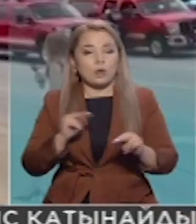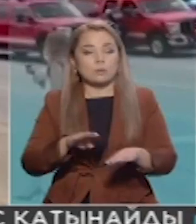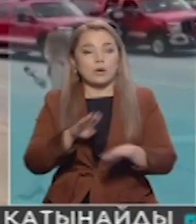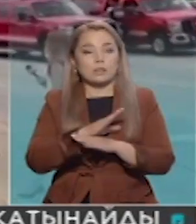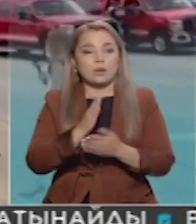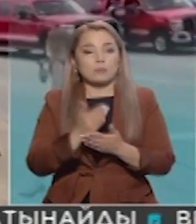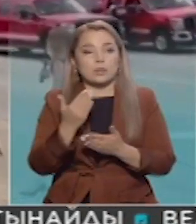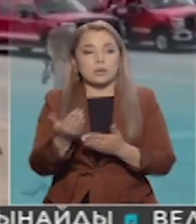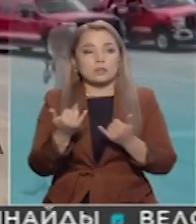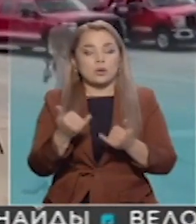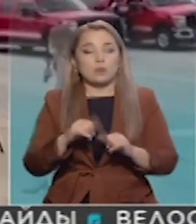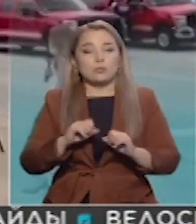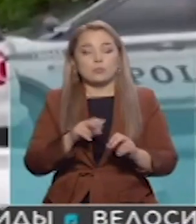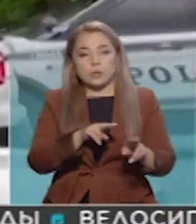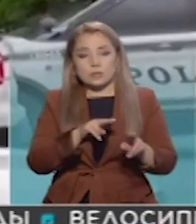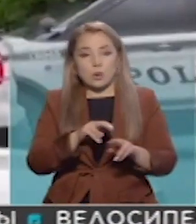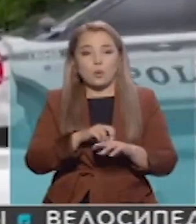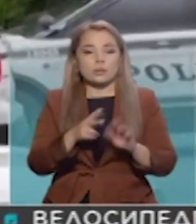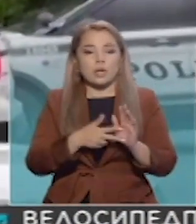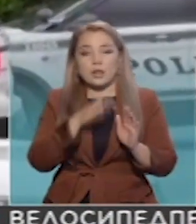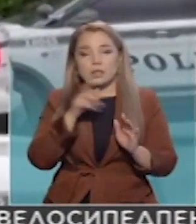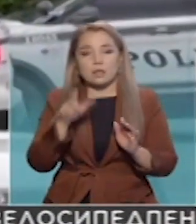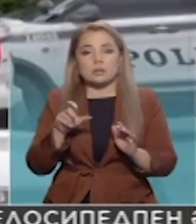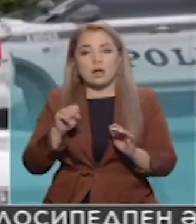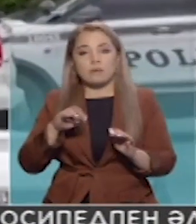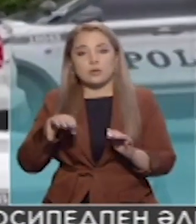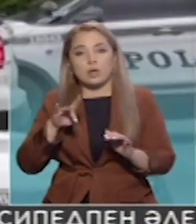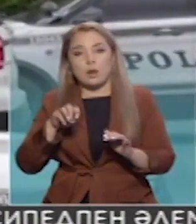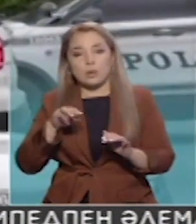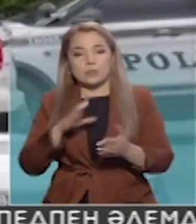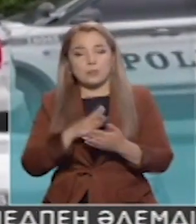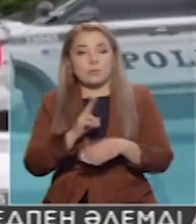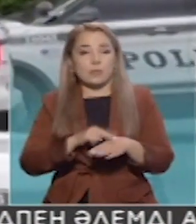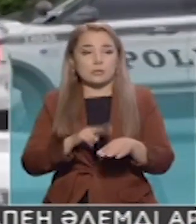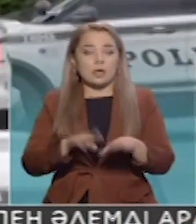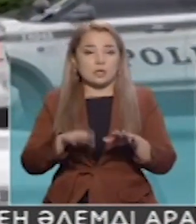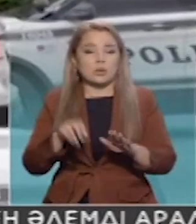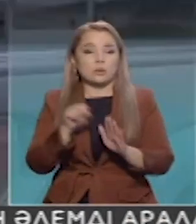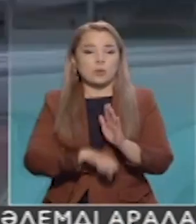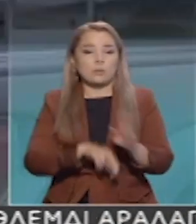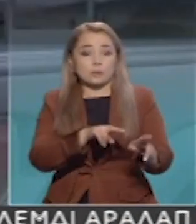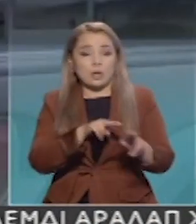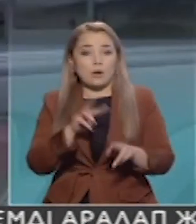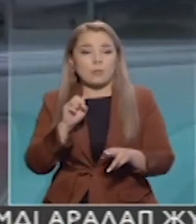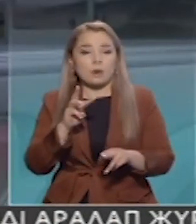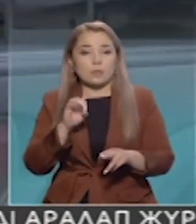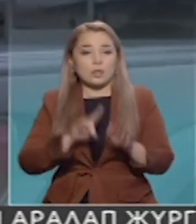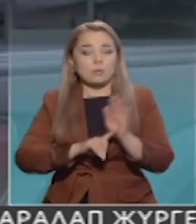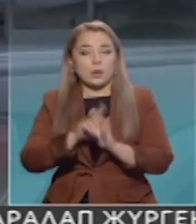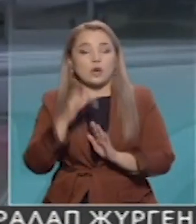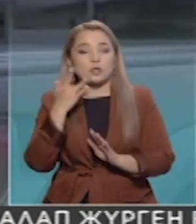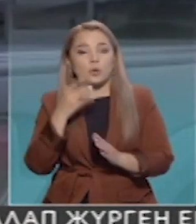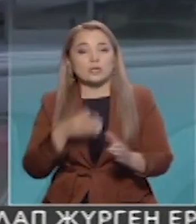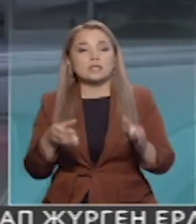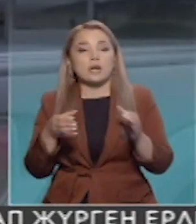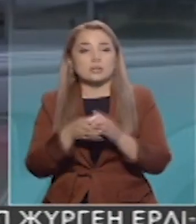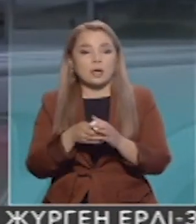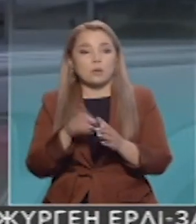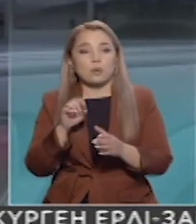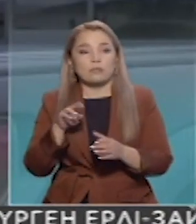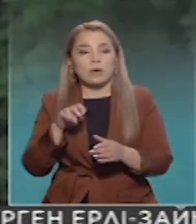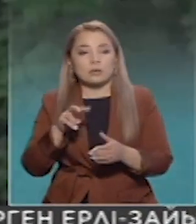еді. Мұздай қаруланған 18 жастағы Сальвадор Рамысты полицейлер сол жерде атып өлтірді. Ал мамырдың басында Нью-Йорк штатының